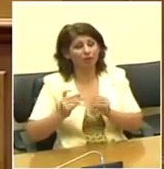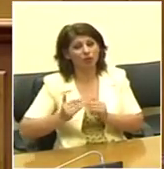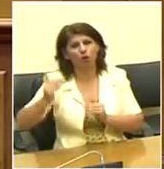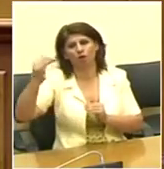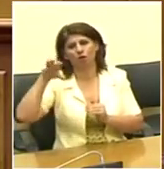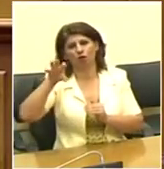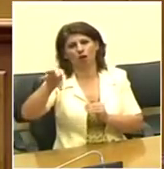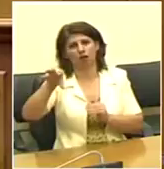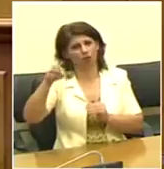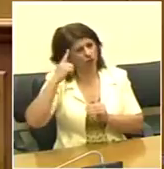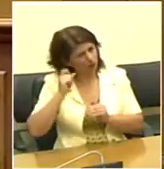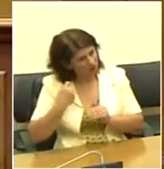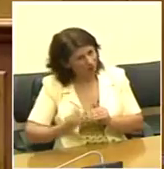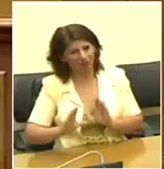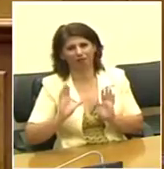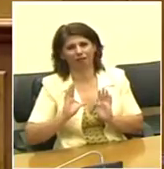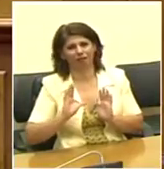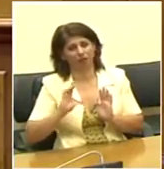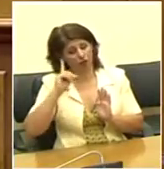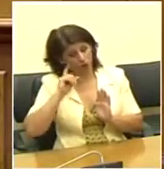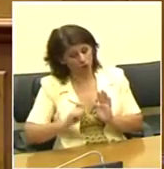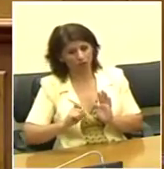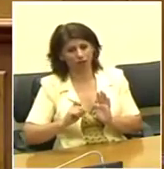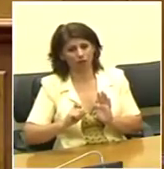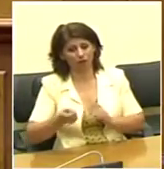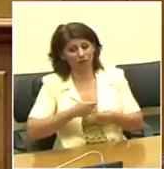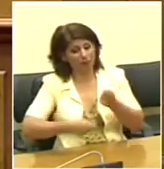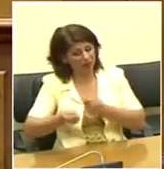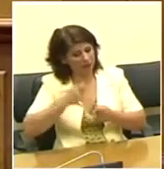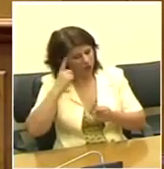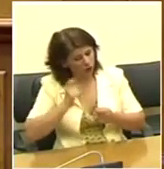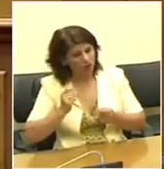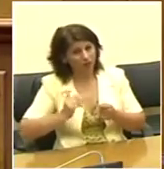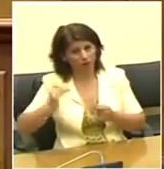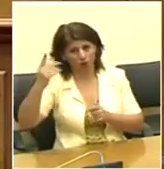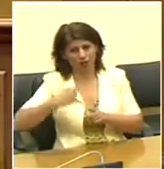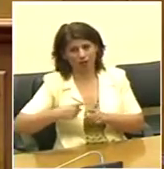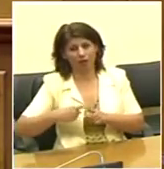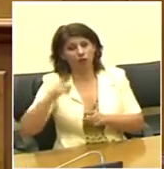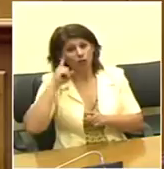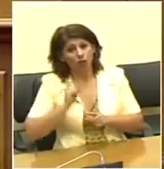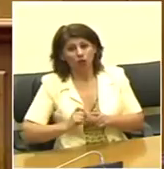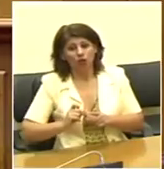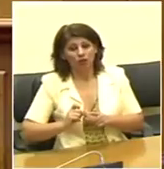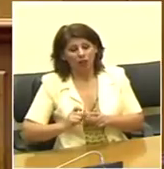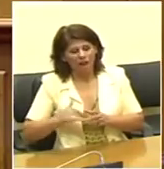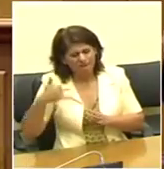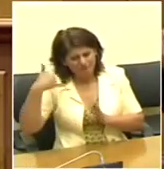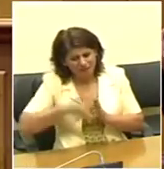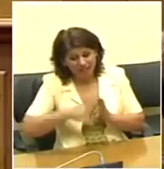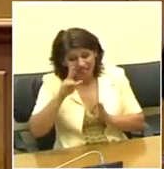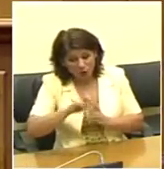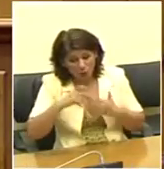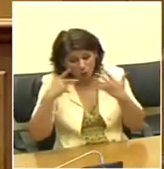ξέρετε μέσα σας. Το ξέρουν και οι επιχειρηματίες της Βόρειας Ελλάδας. Το ξέρουν στο κόκαλό τους ότι για 28